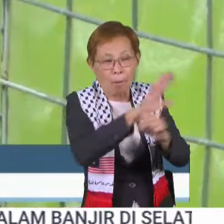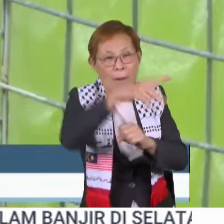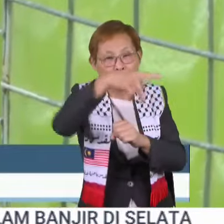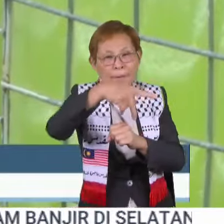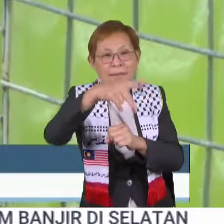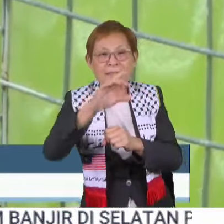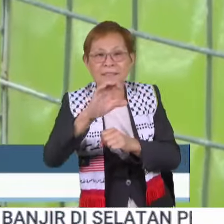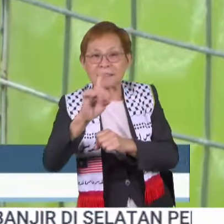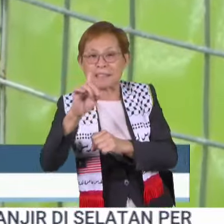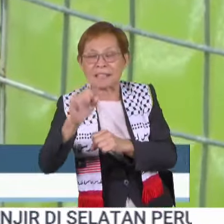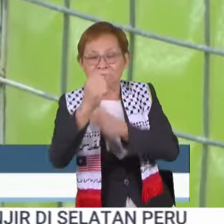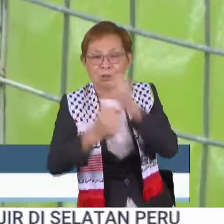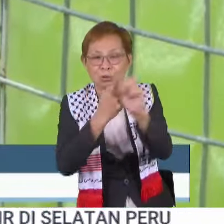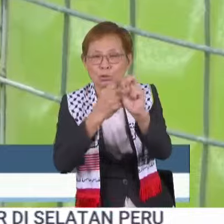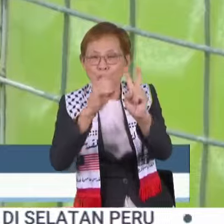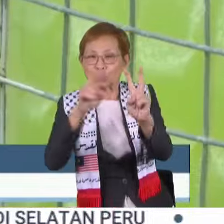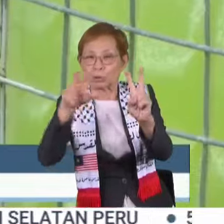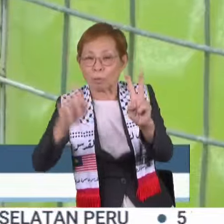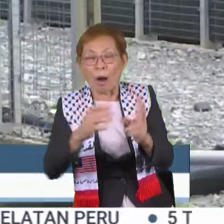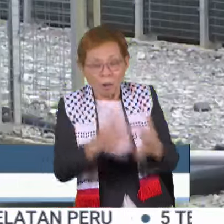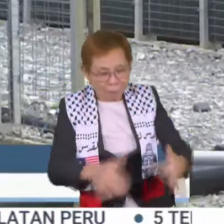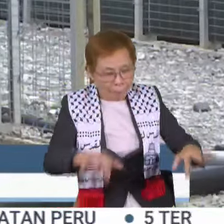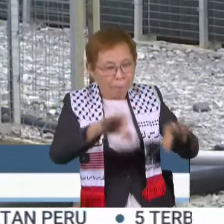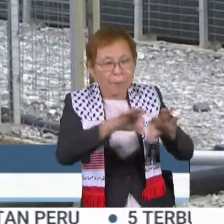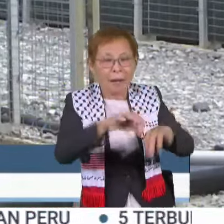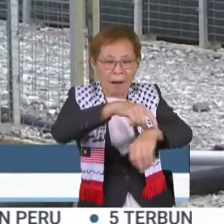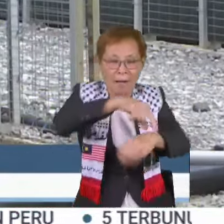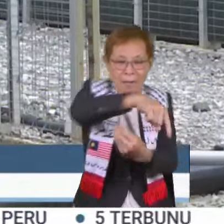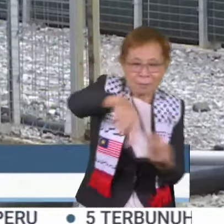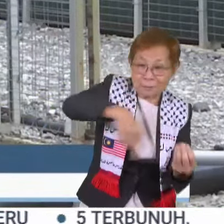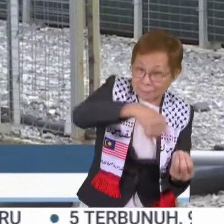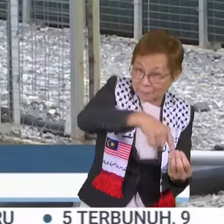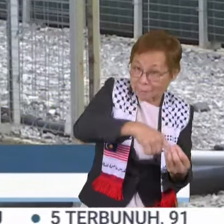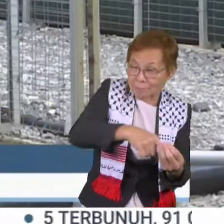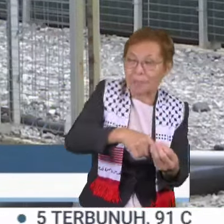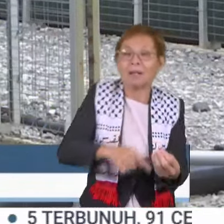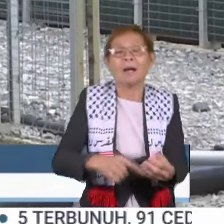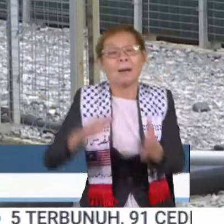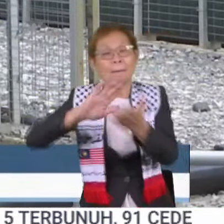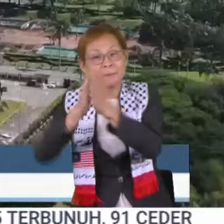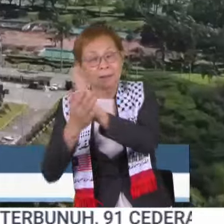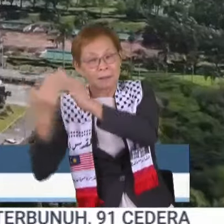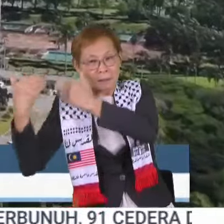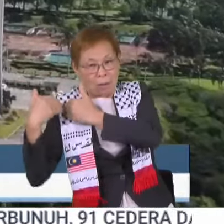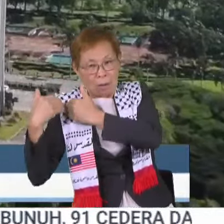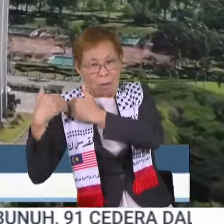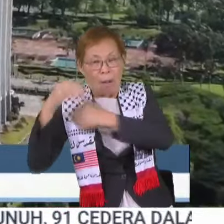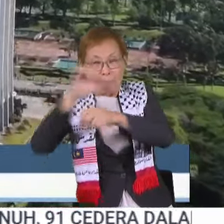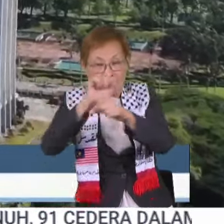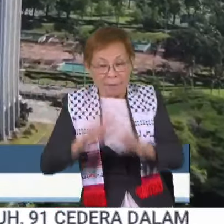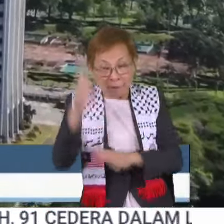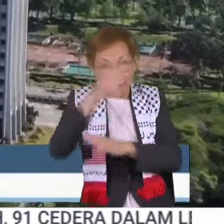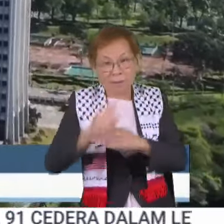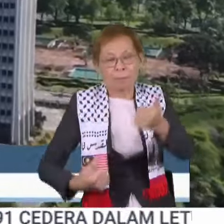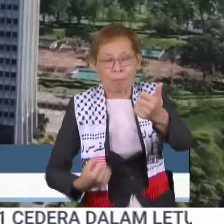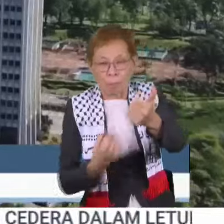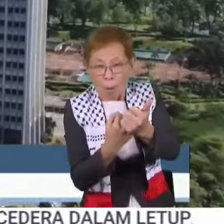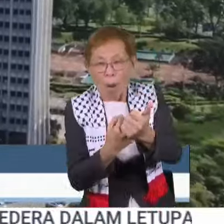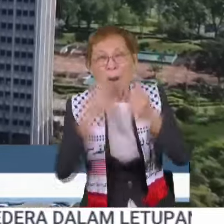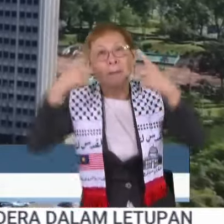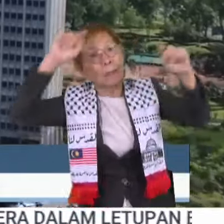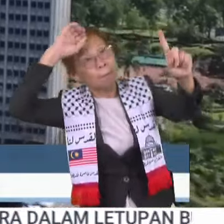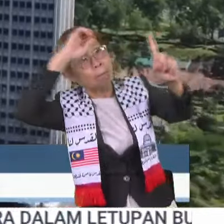pcds 2030 dengan kepentingan alam sekitar itu sendiri katanya adalah menjadi tanggungjawab penjawat awam negeri sebagai tonggak di dalam